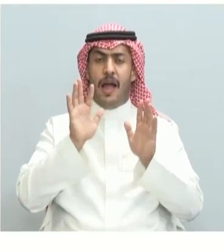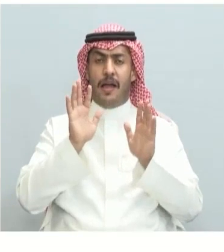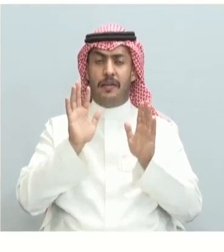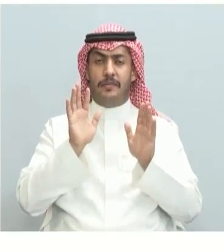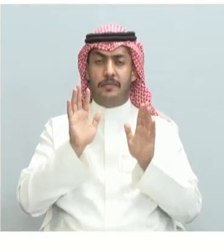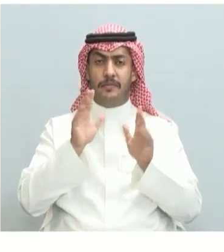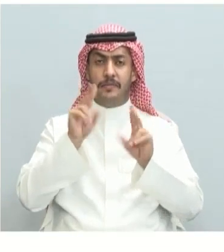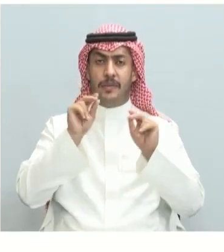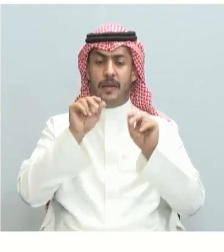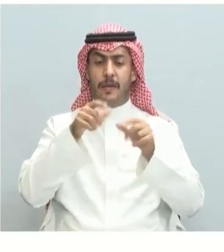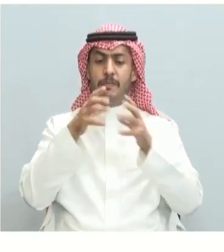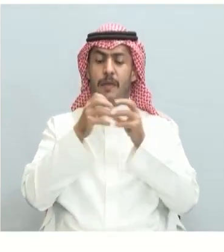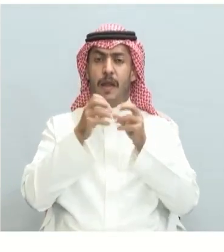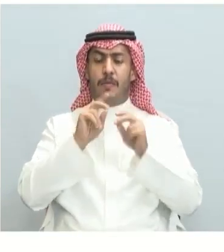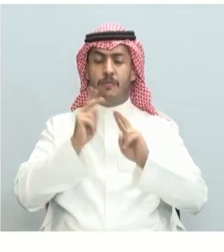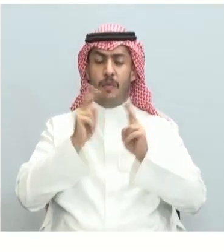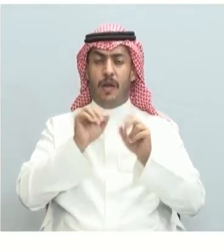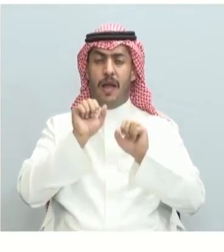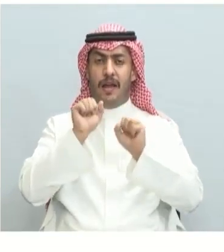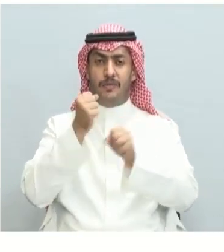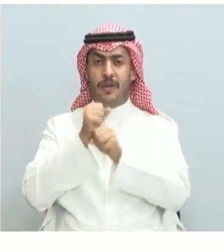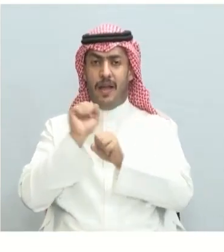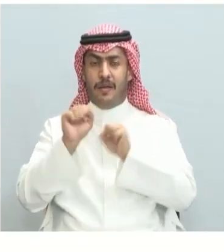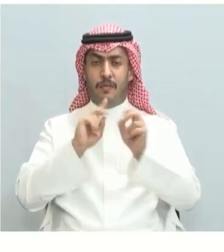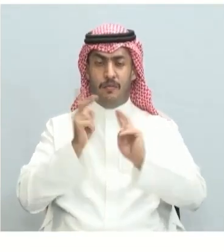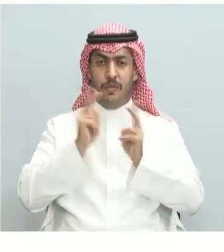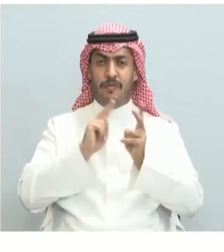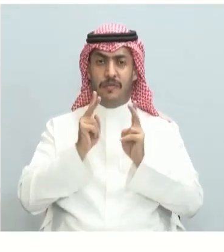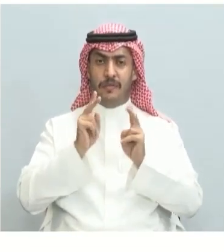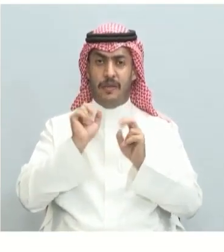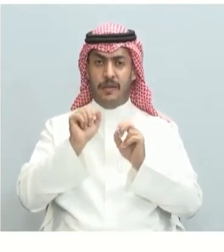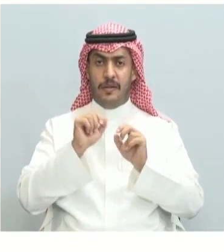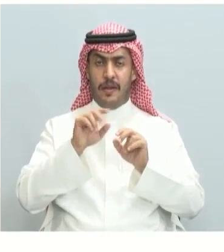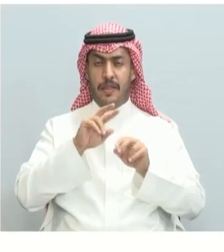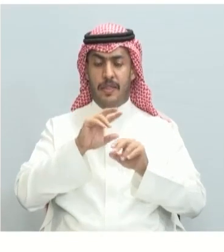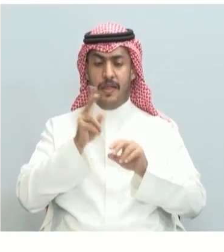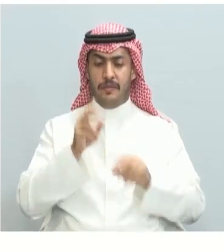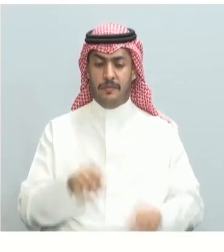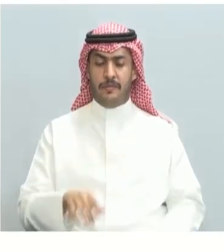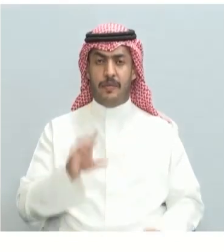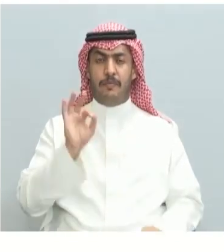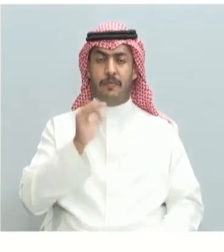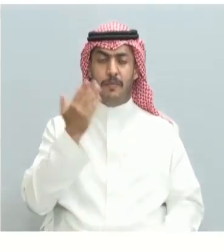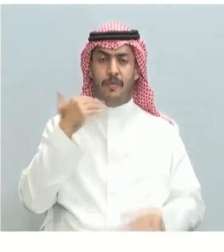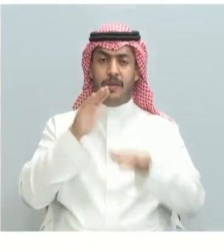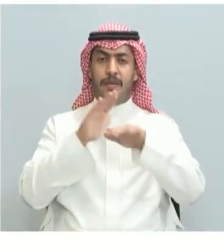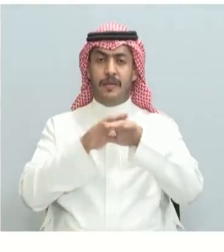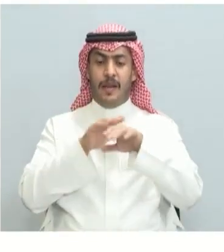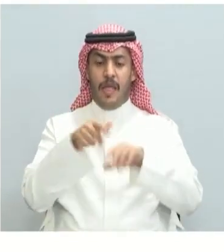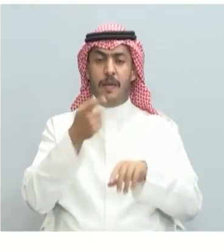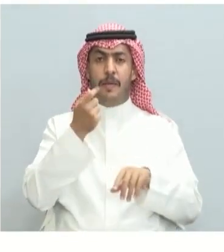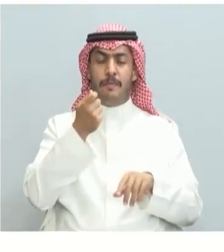منهما معنى ودور مختلف عن الاخر فقلنا سابقا ان